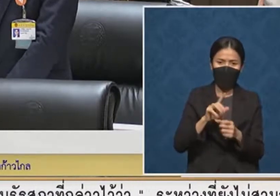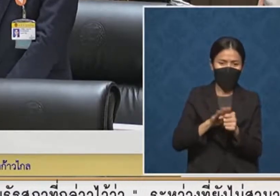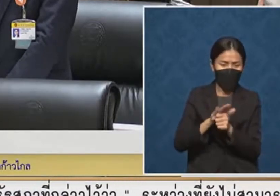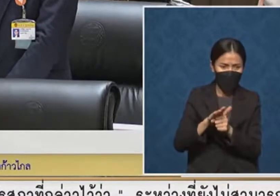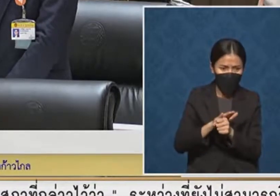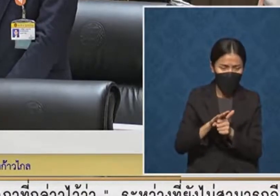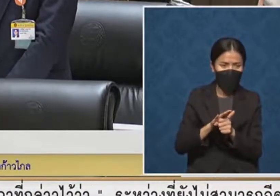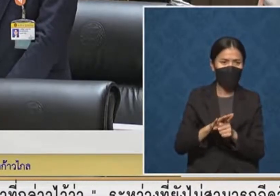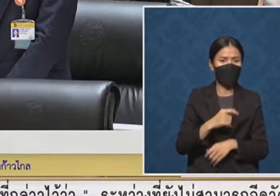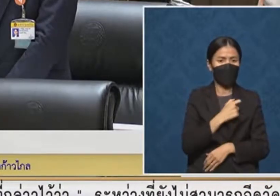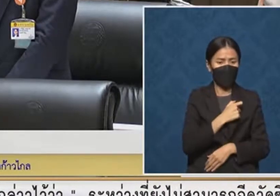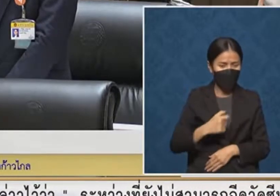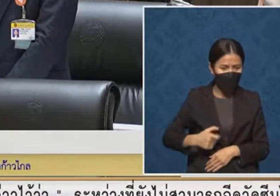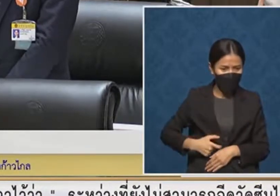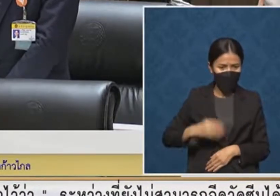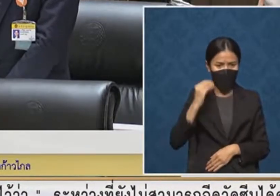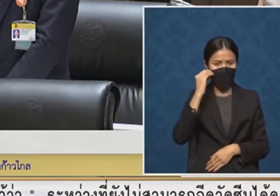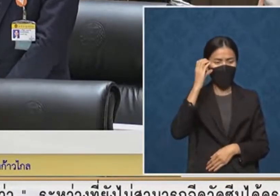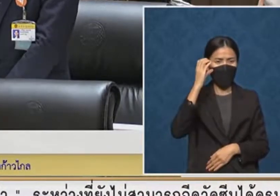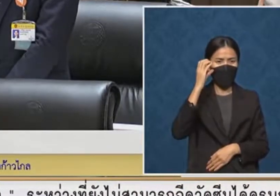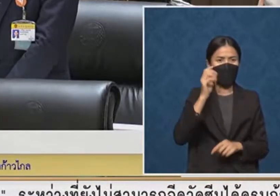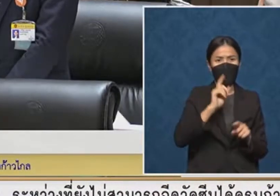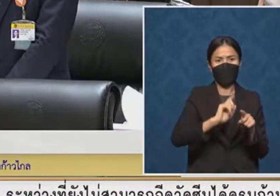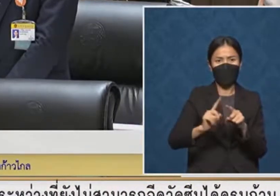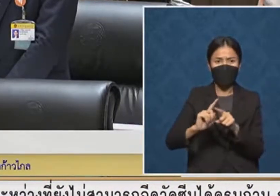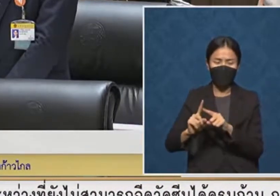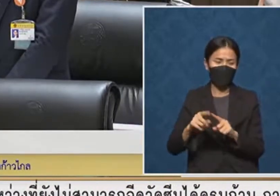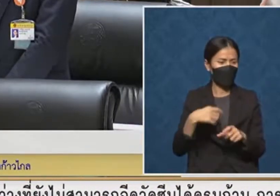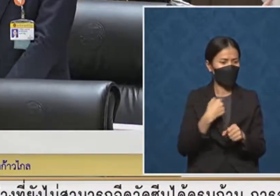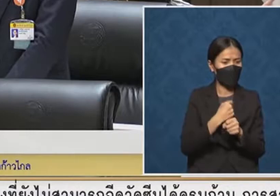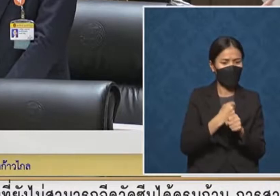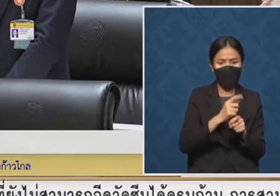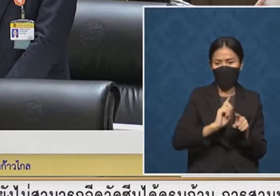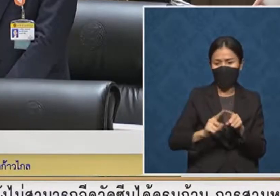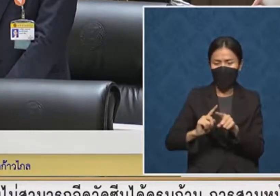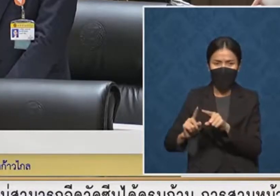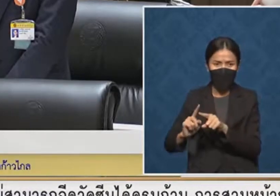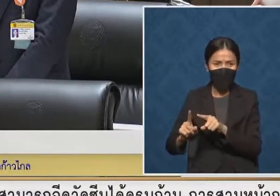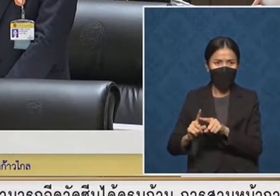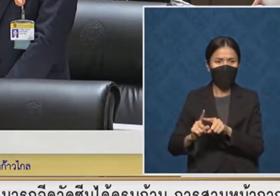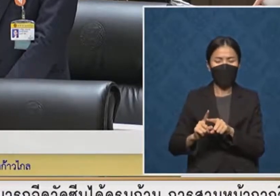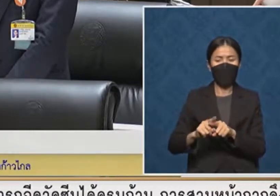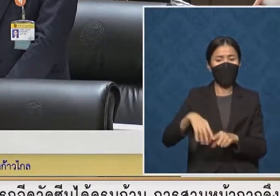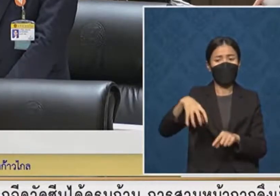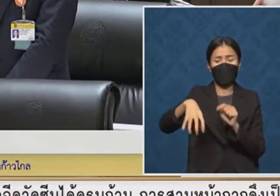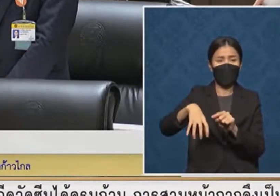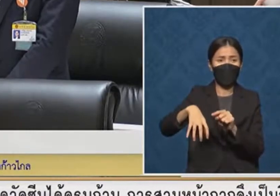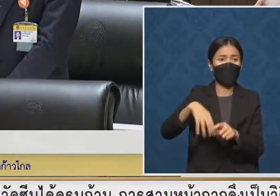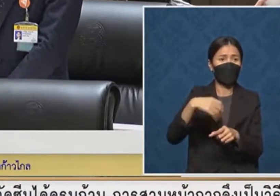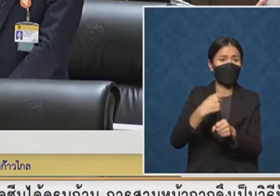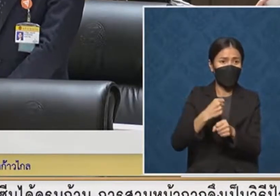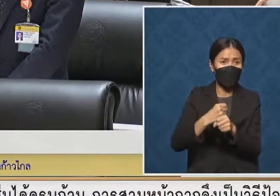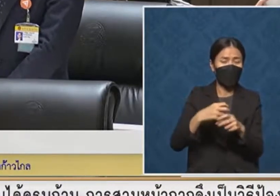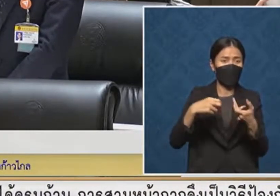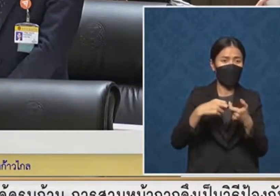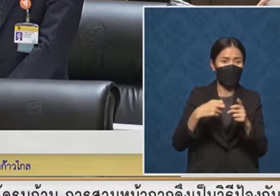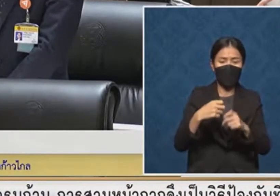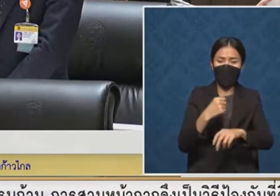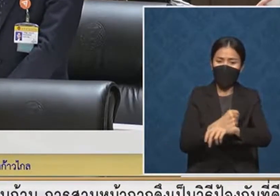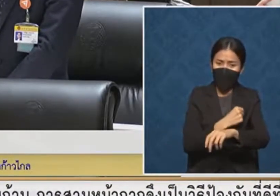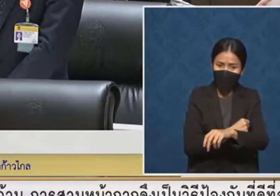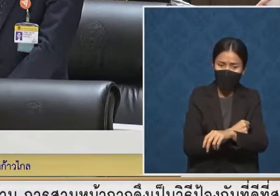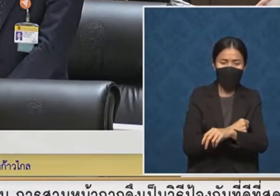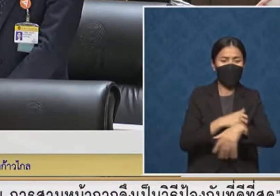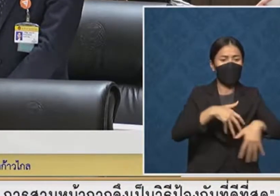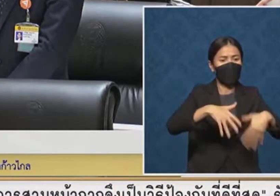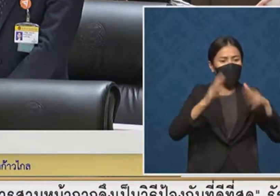วิสรางคคกทกมิติ บเพนประโยชสาธณะเพื่อลรสถานกโควิดแ้ปัญหาการข้ามนุย์แ้ปัหา และงานข้ามชาิให้ความรป